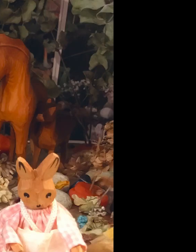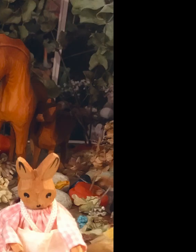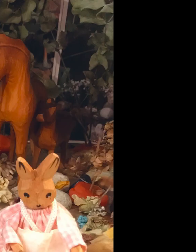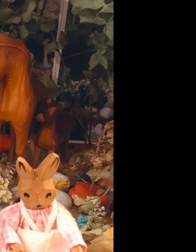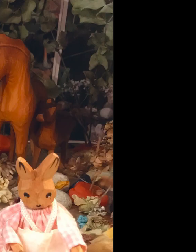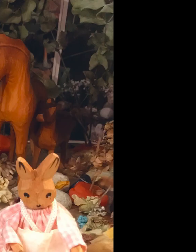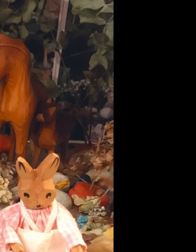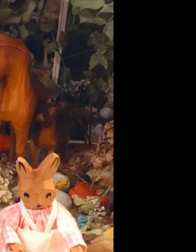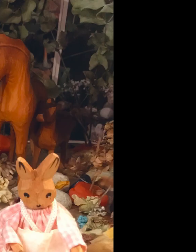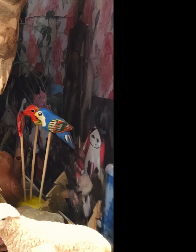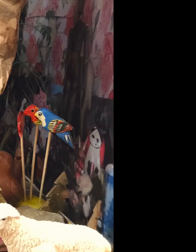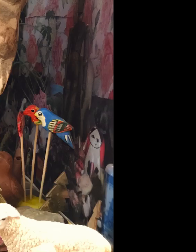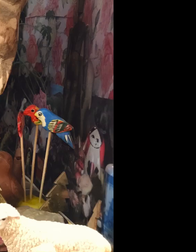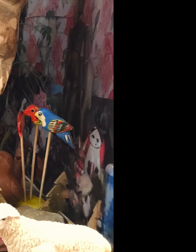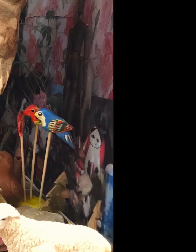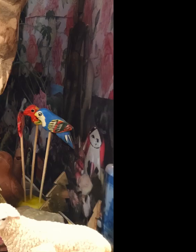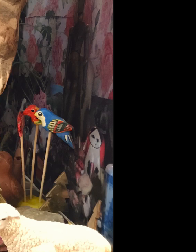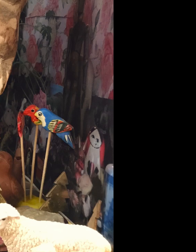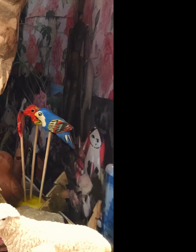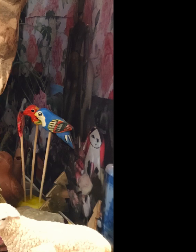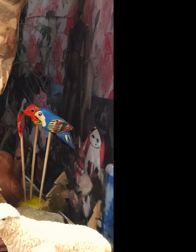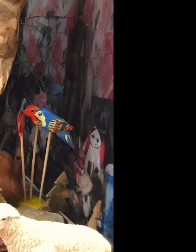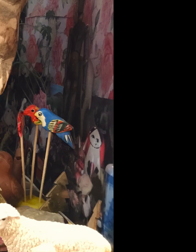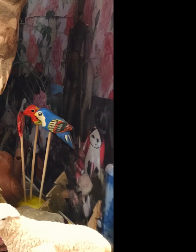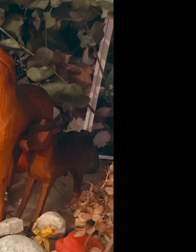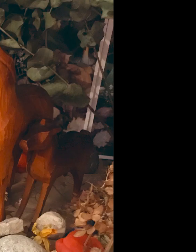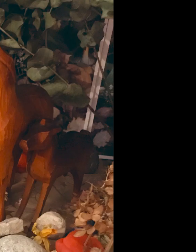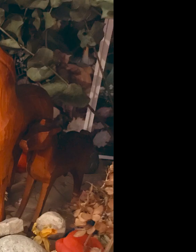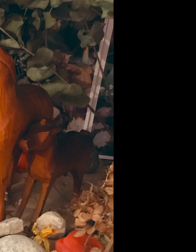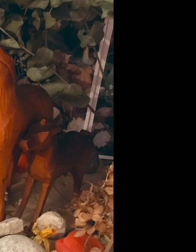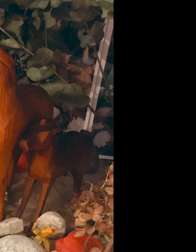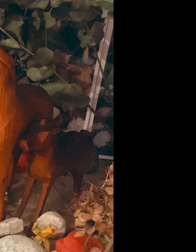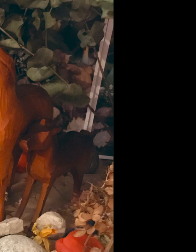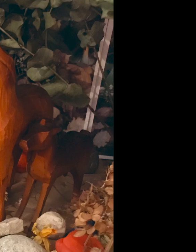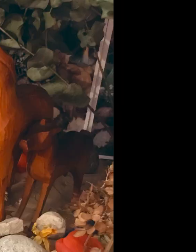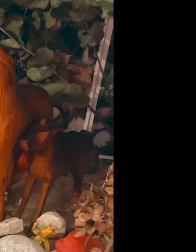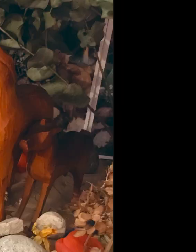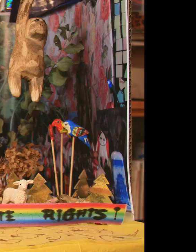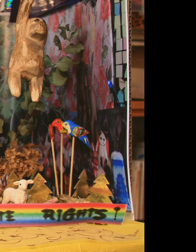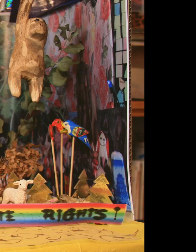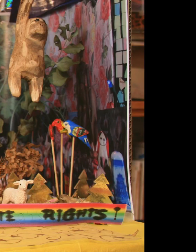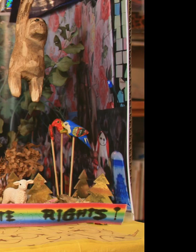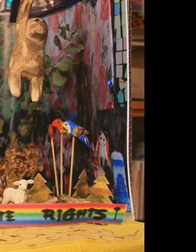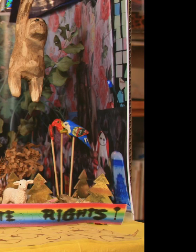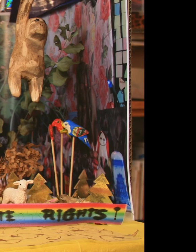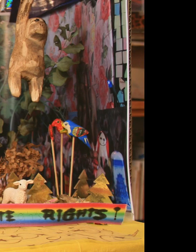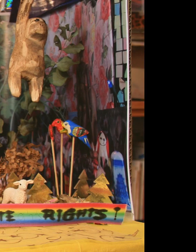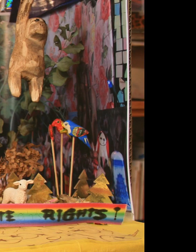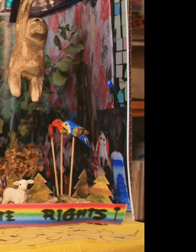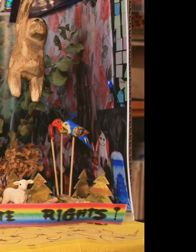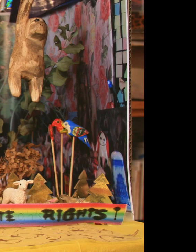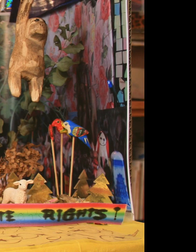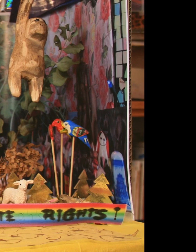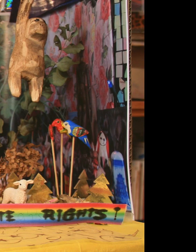Eine Elefantenherde, Schafe, ein Holzpferd, dem ein Bein und ein Schwanz fehlt, werden gezeigt. Die Bühne ist